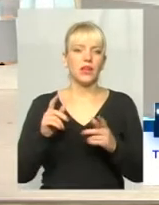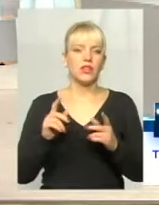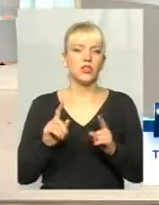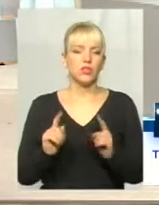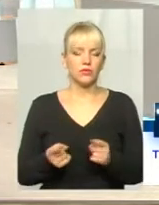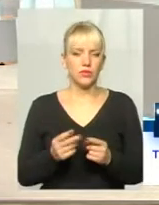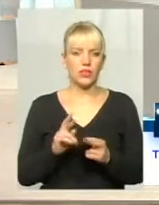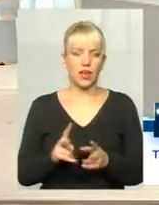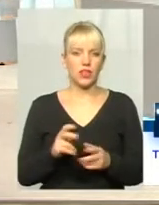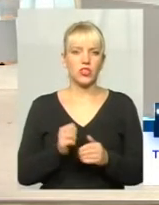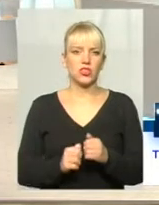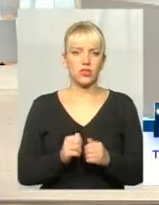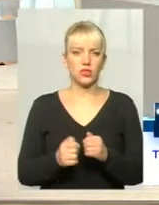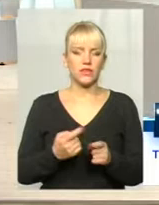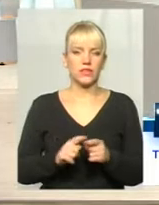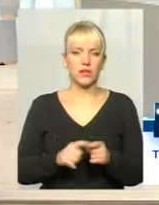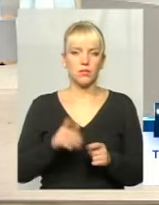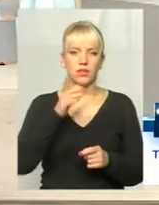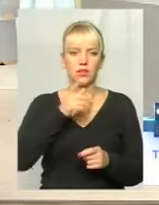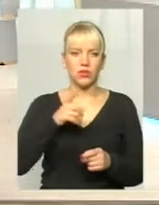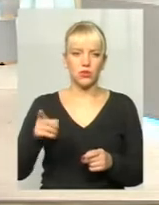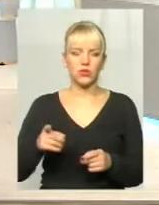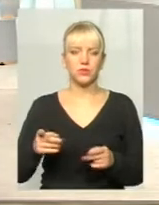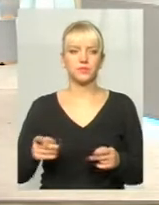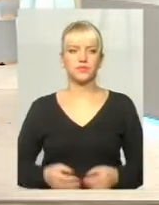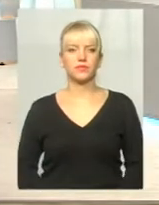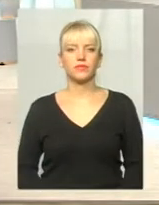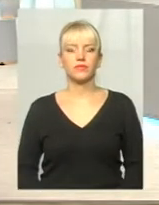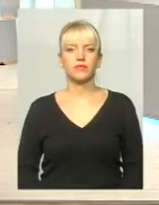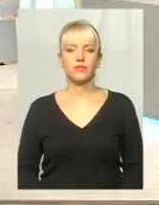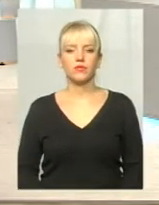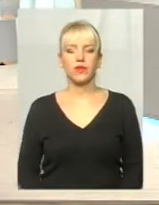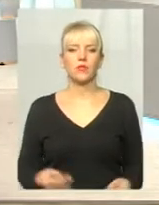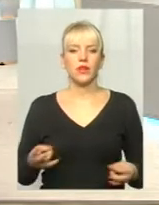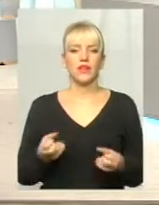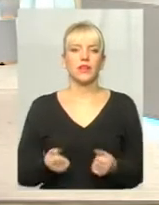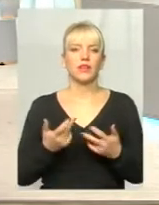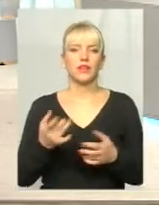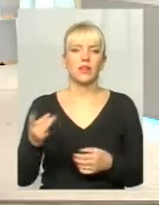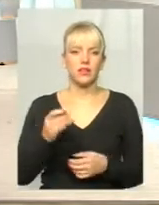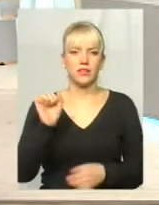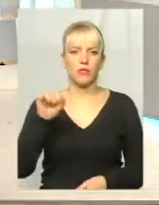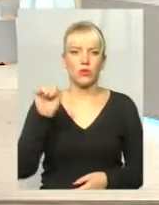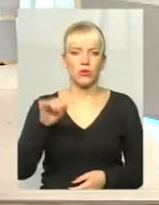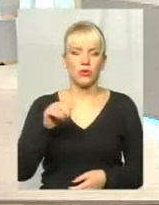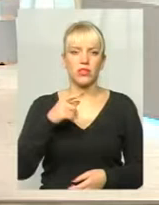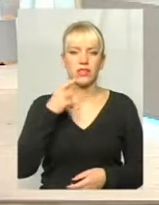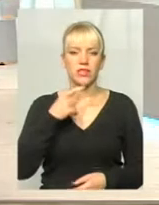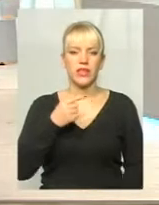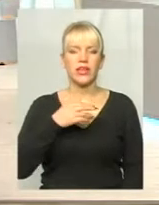саме в цей період доводиться кілька разів постукати і сказати: зверніть